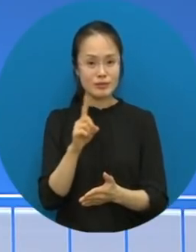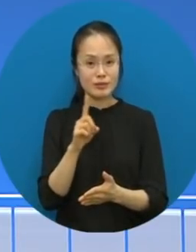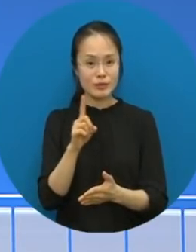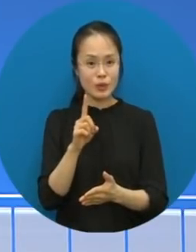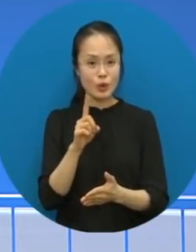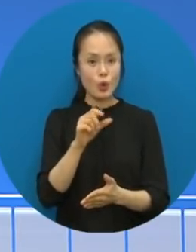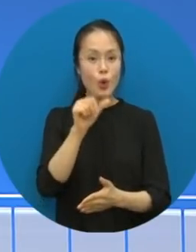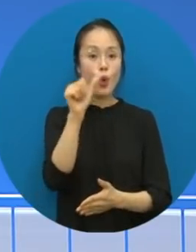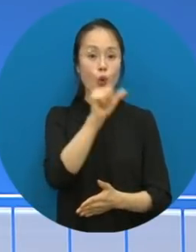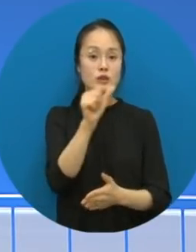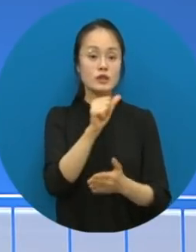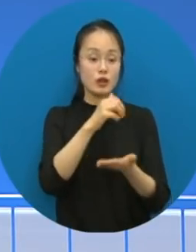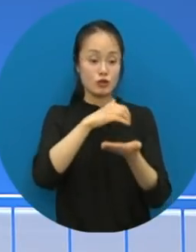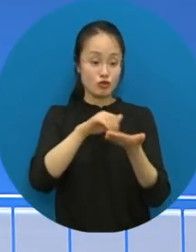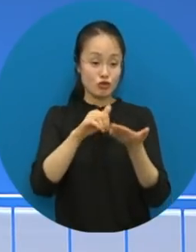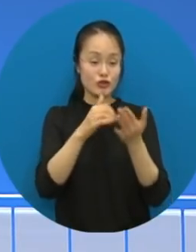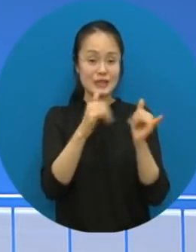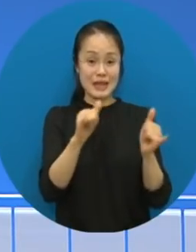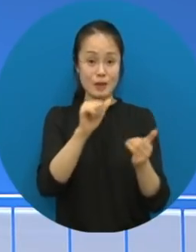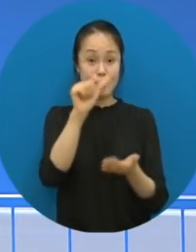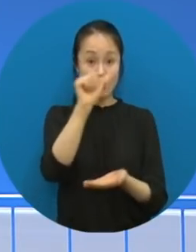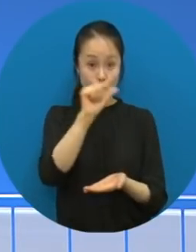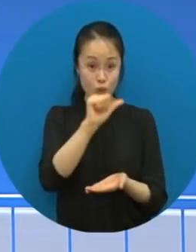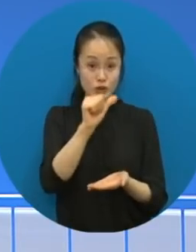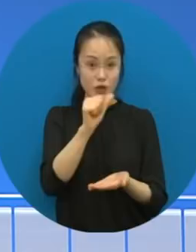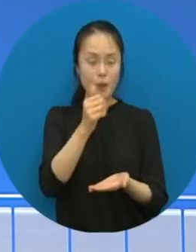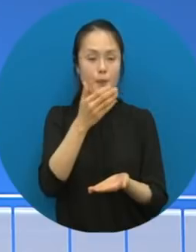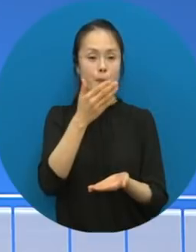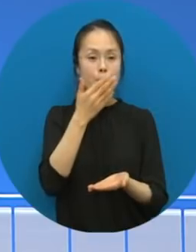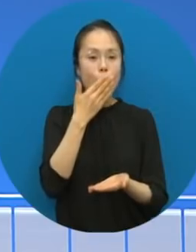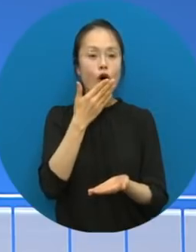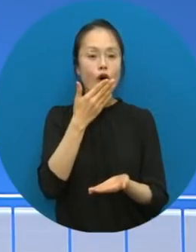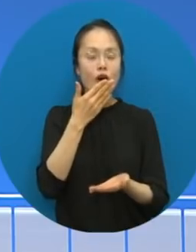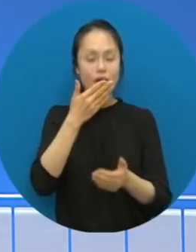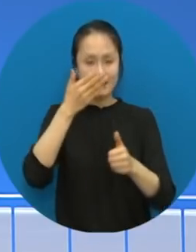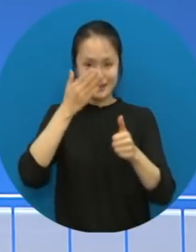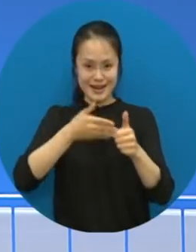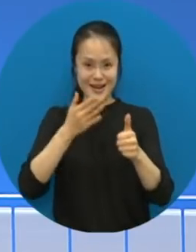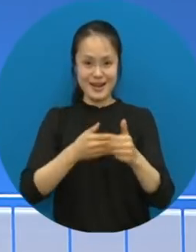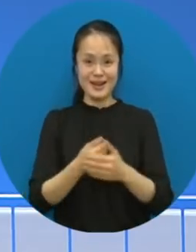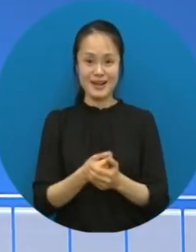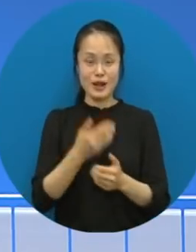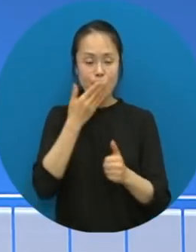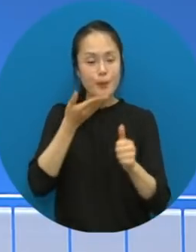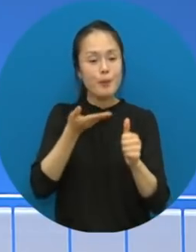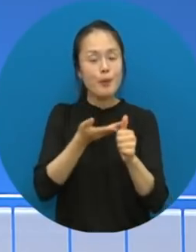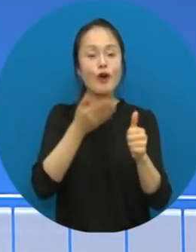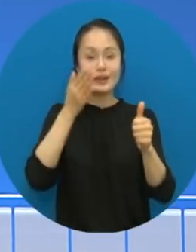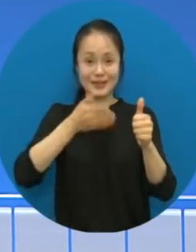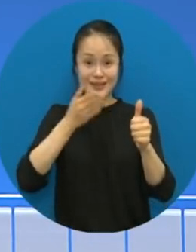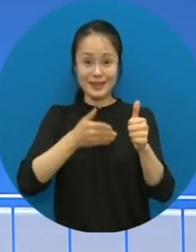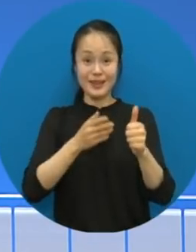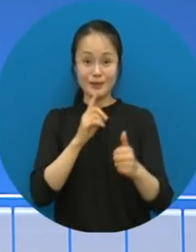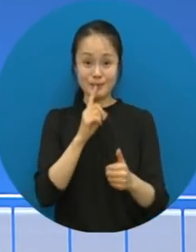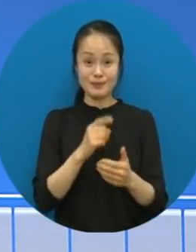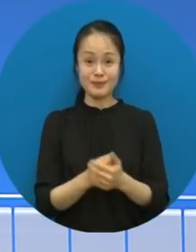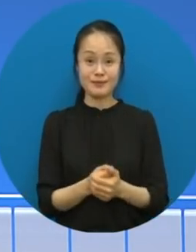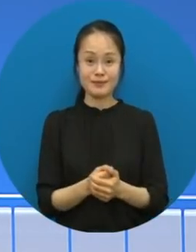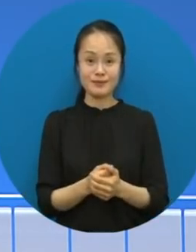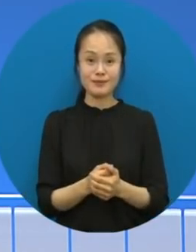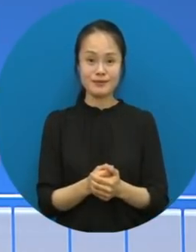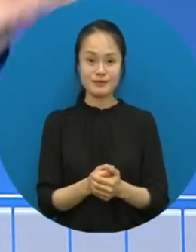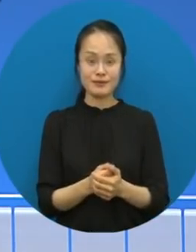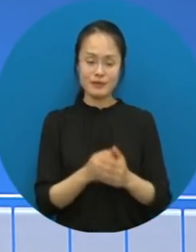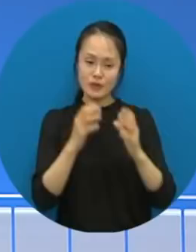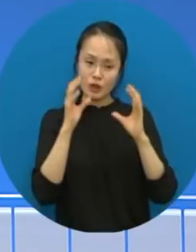먹이라. 하나님의 그 오병이어에 대한 본문을 읽어가는 가운데 말씀을 전했습니다. 어린아이의